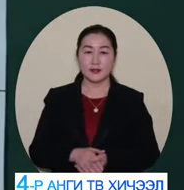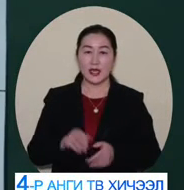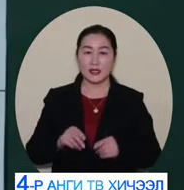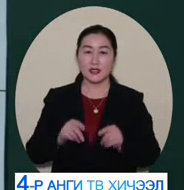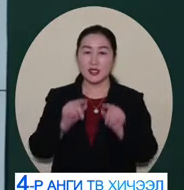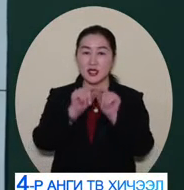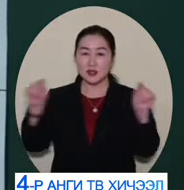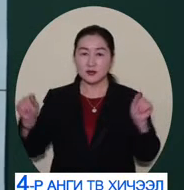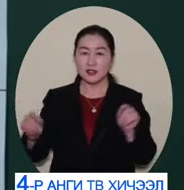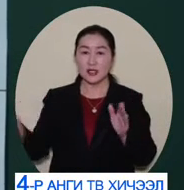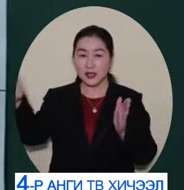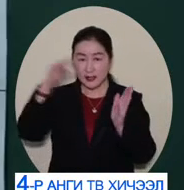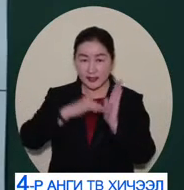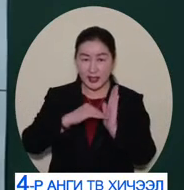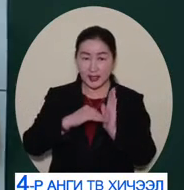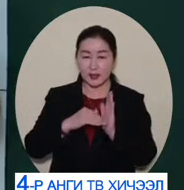см туваагаад